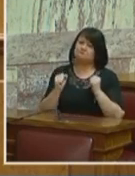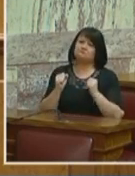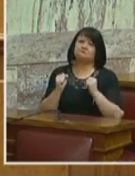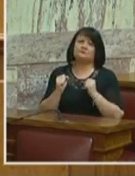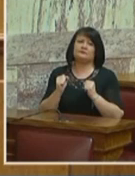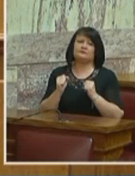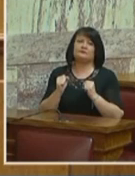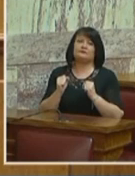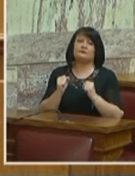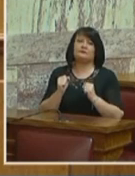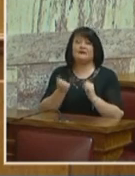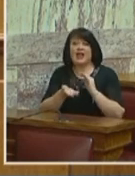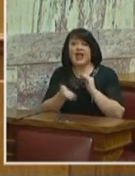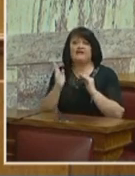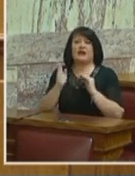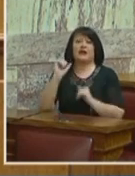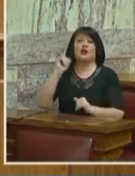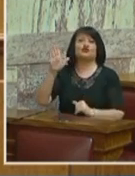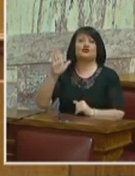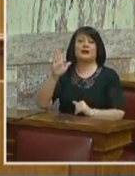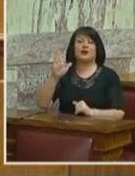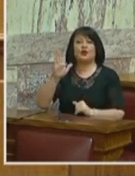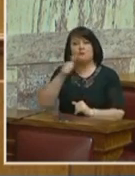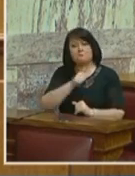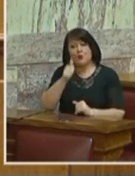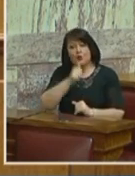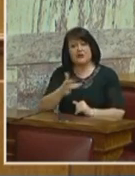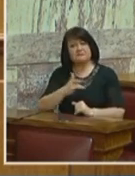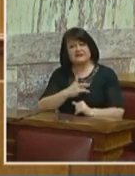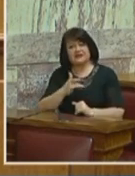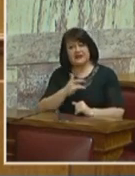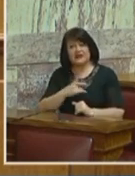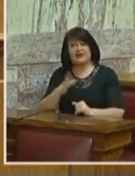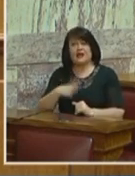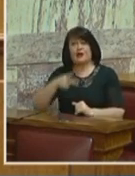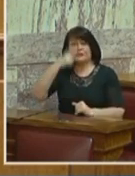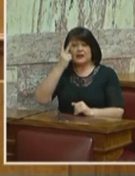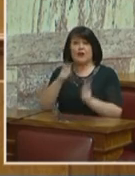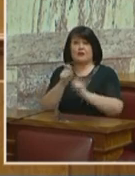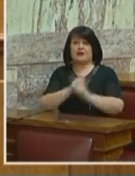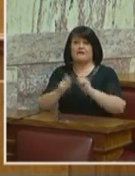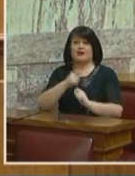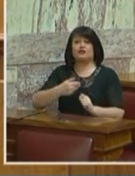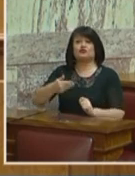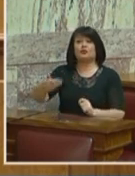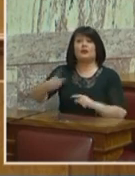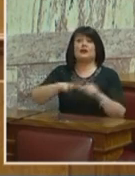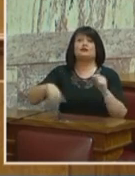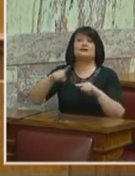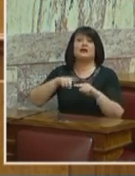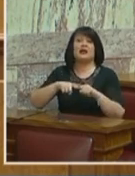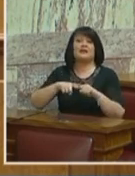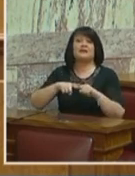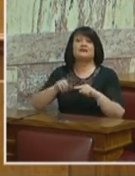το μέλλον τους εκτός συνόρων έχουν κάθε δικαίωμα να θέλουν να συνδιαμορφώσουν το μέλλον της πατρίδας μας, γιατί στην Ελλάδα